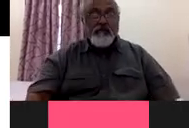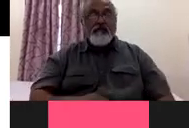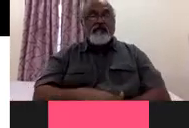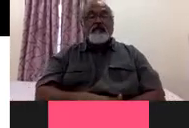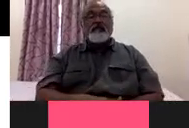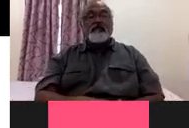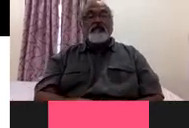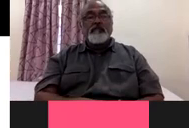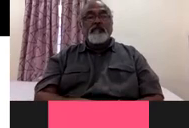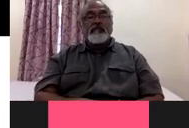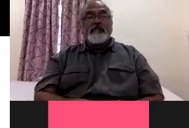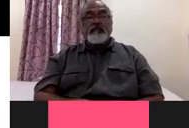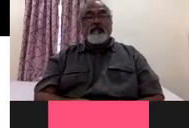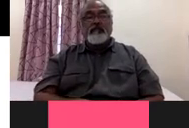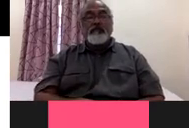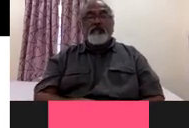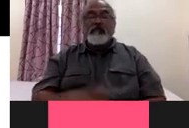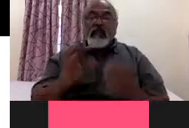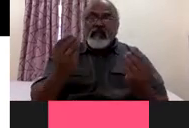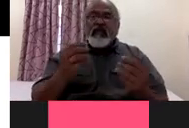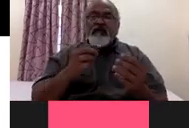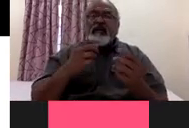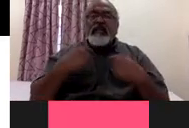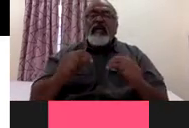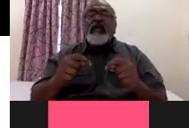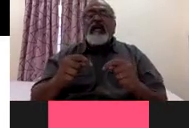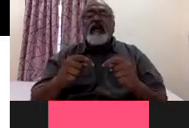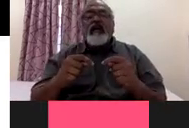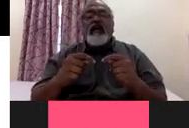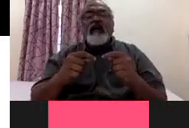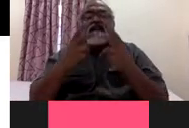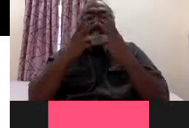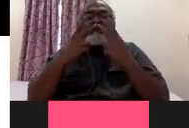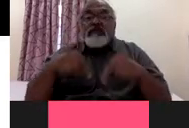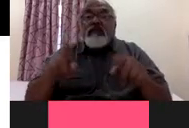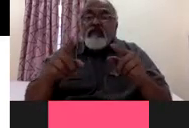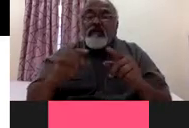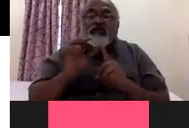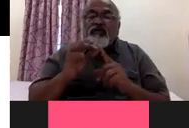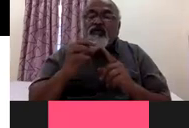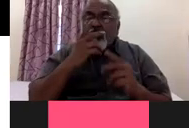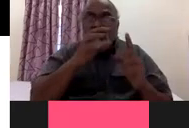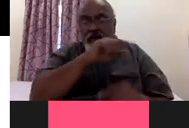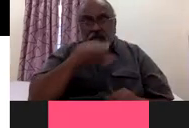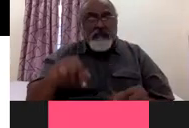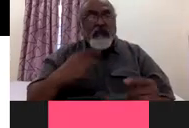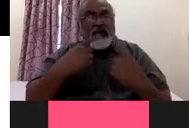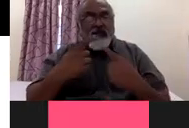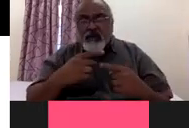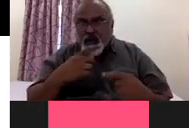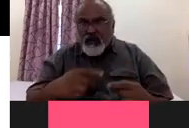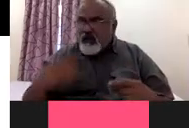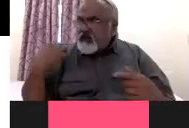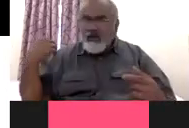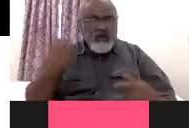एटलीस्ट आई विल प्रोवाइड अपॉर्चुनिटी टू लेट हिम प्रूफ की मतलब सर द थिंग इज कि अगर कोई आपके पास आ